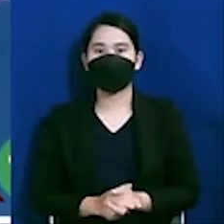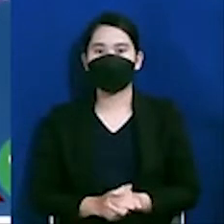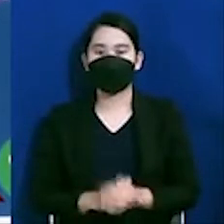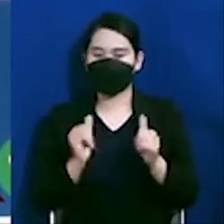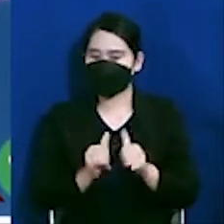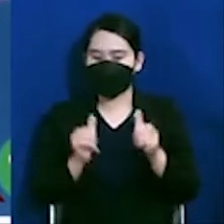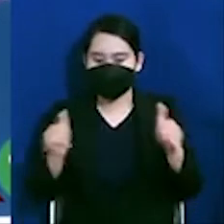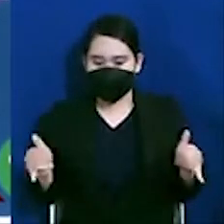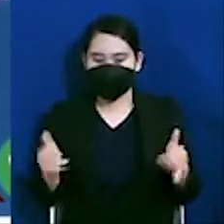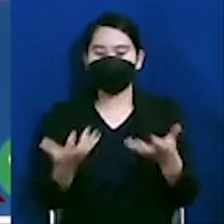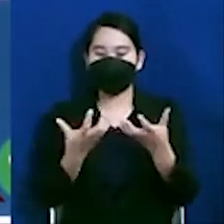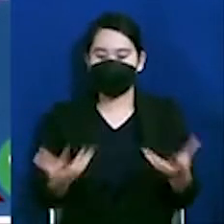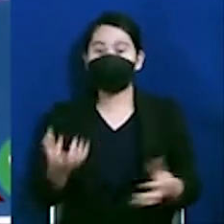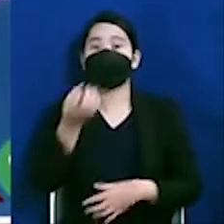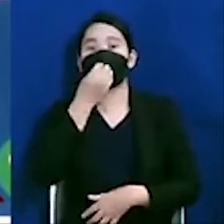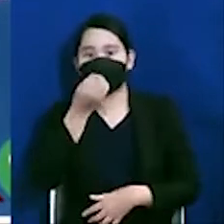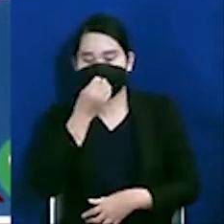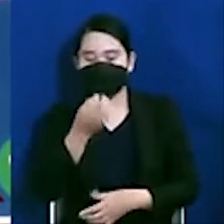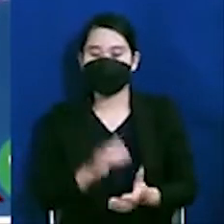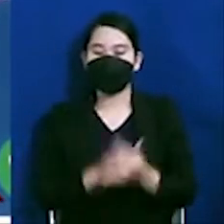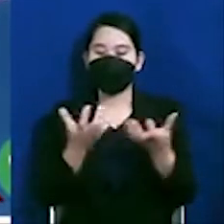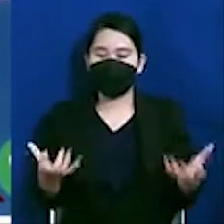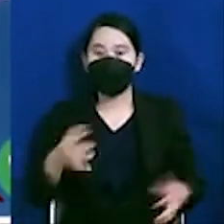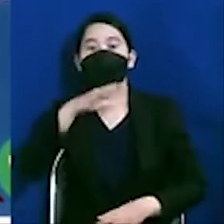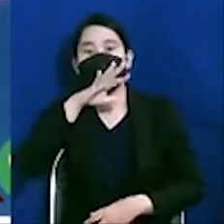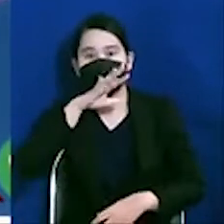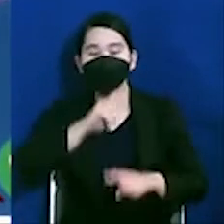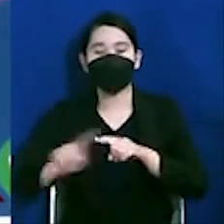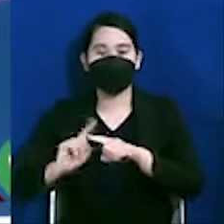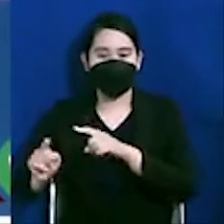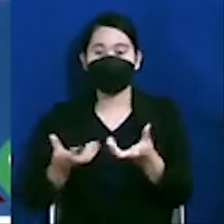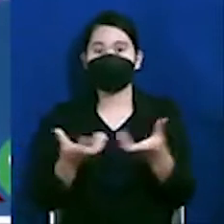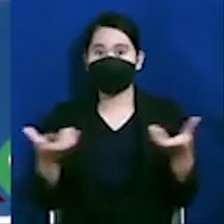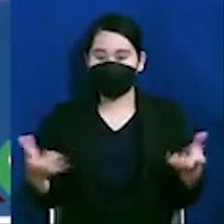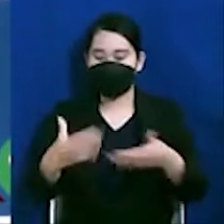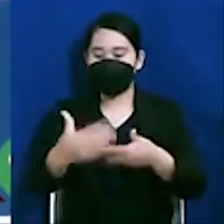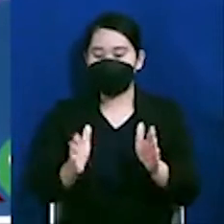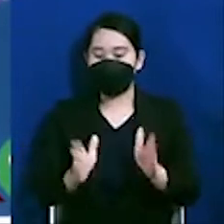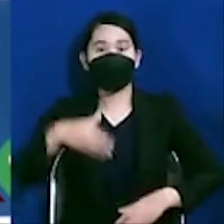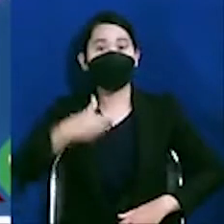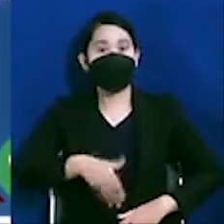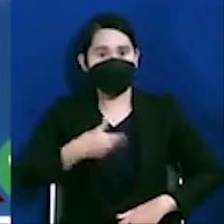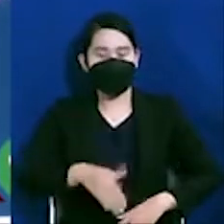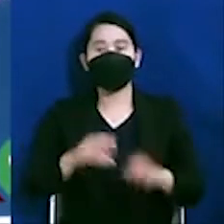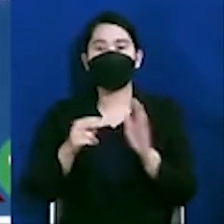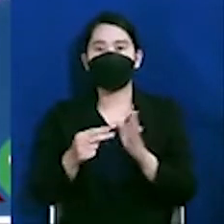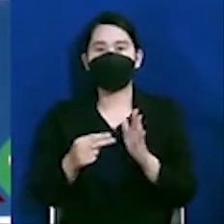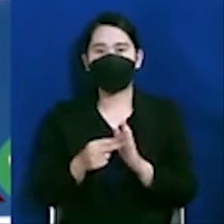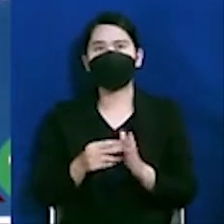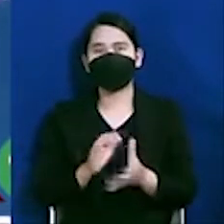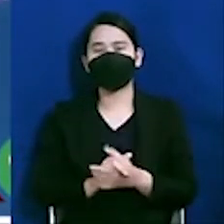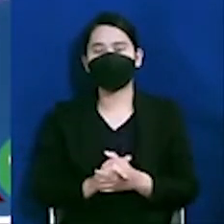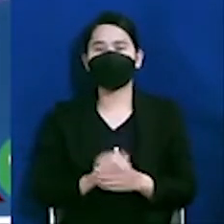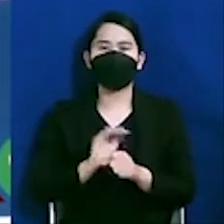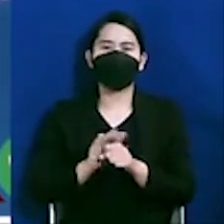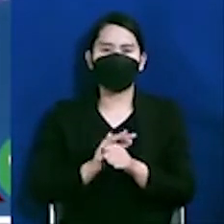นะครับของกินของใช้ขยะของเสียนะครับนั้นเป็นหลักการห้องน้ำยังอาจจะไม่ได้เป็นเป็นประเด็นที่